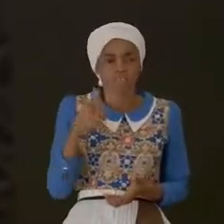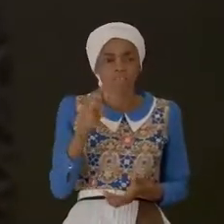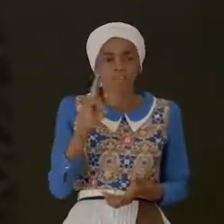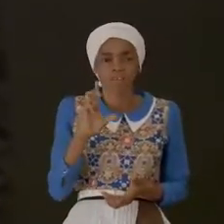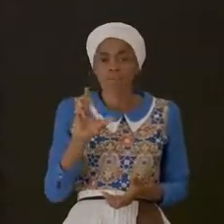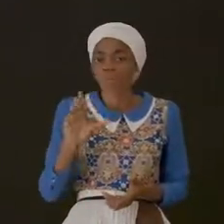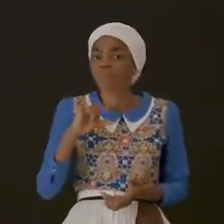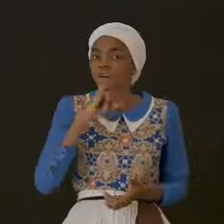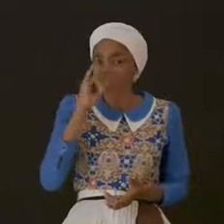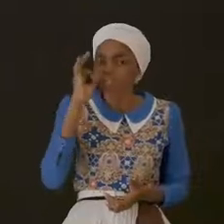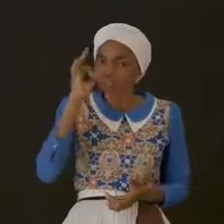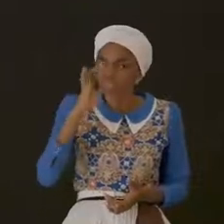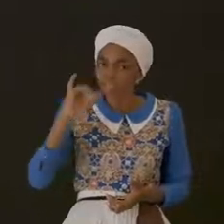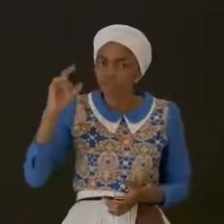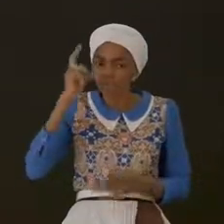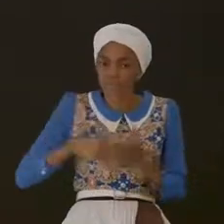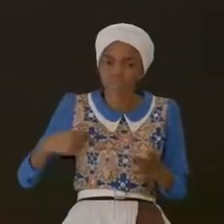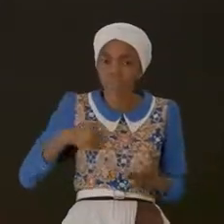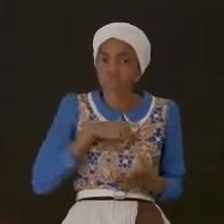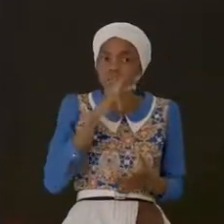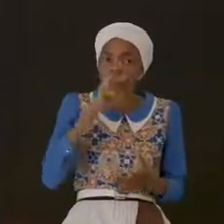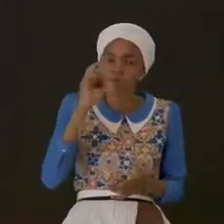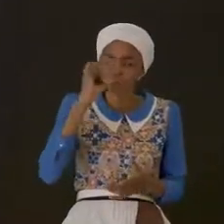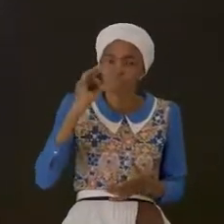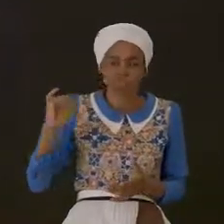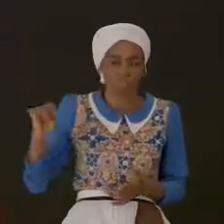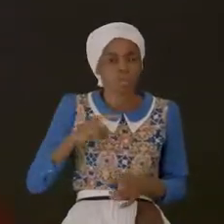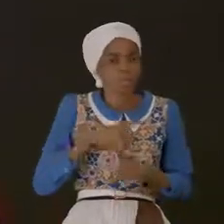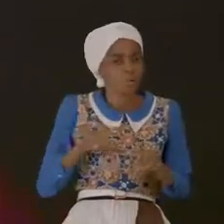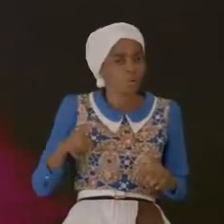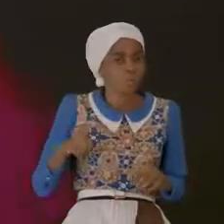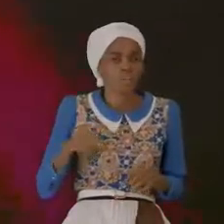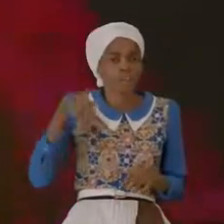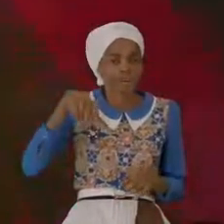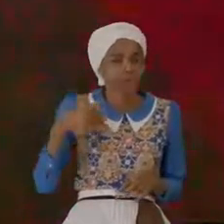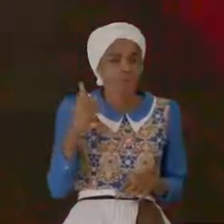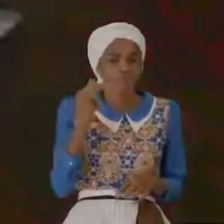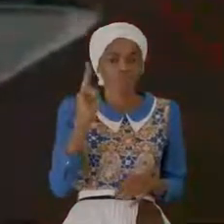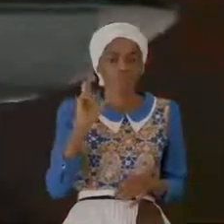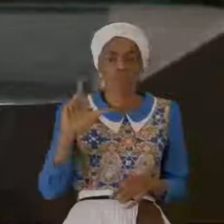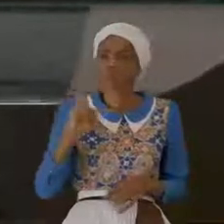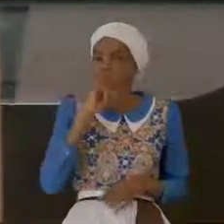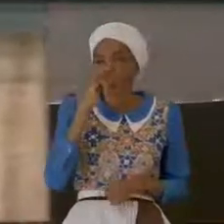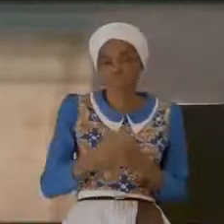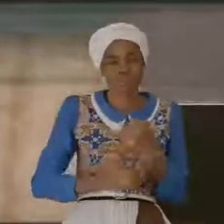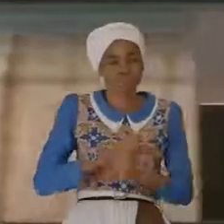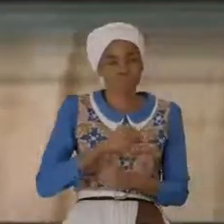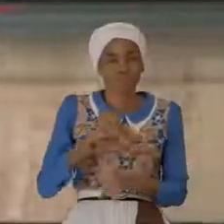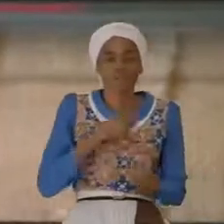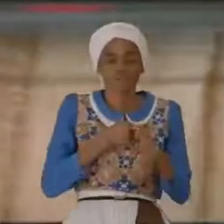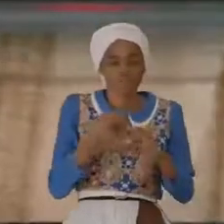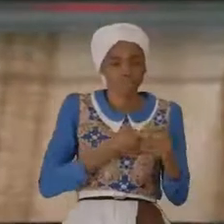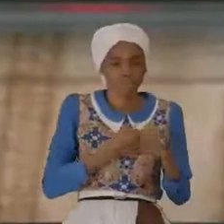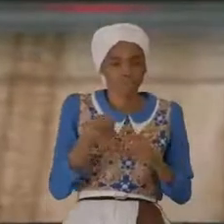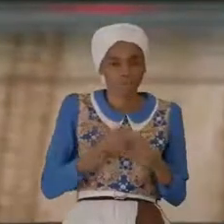auditoire, disant que Paul prêchait ce que je suis prêche. Et cependant, Paul